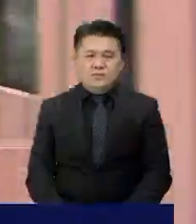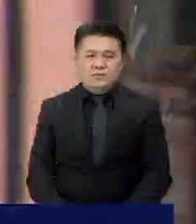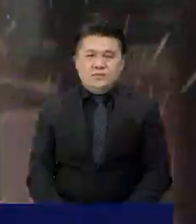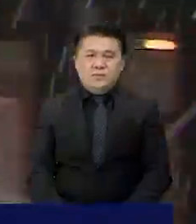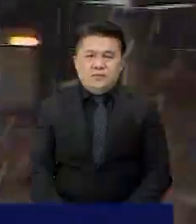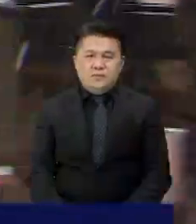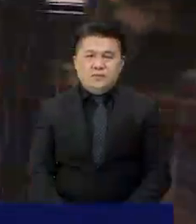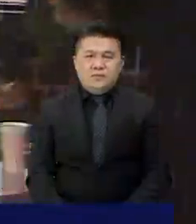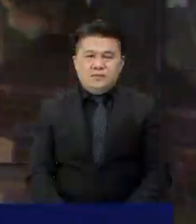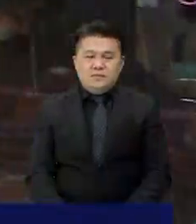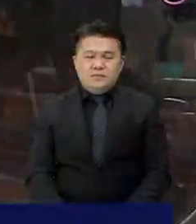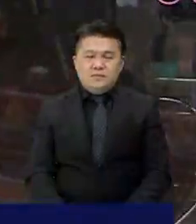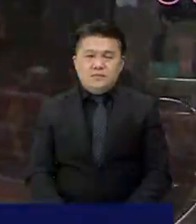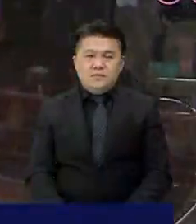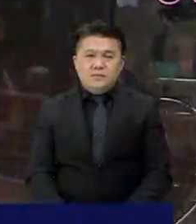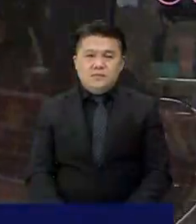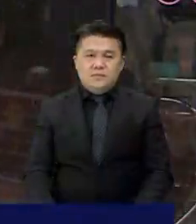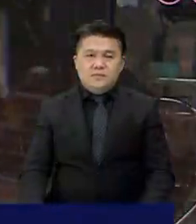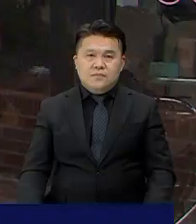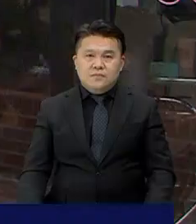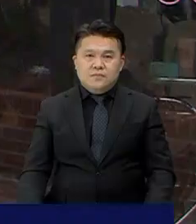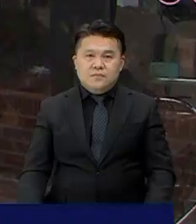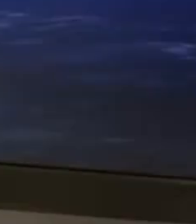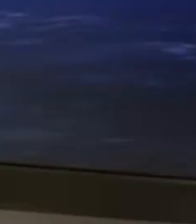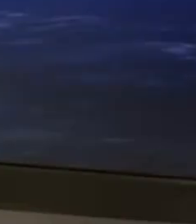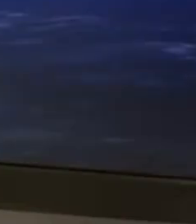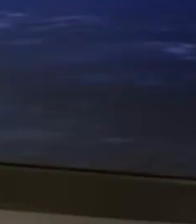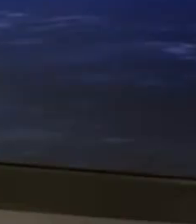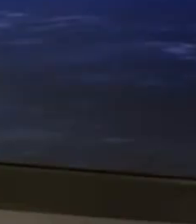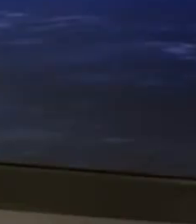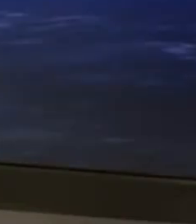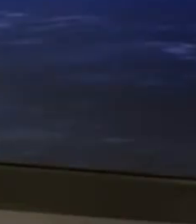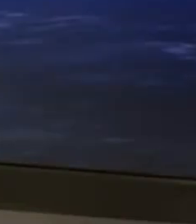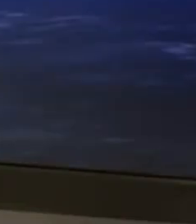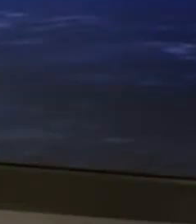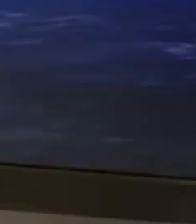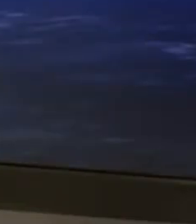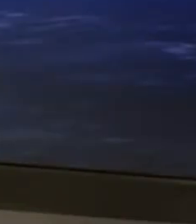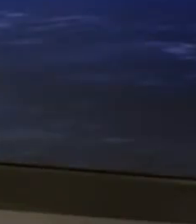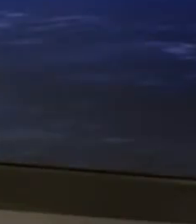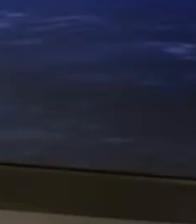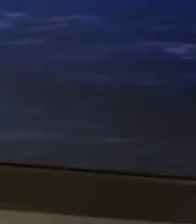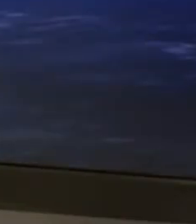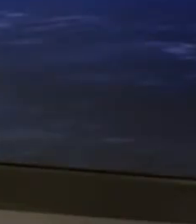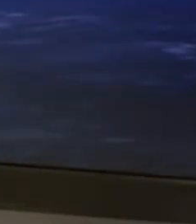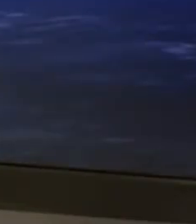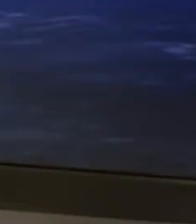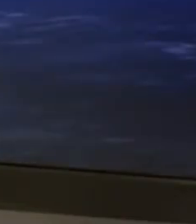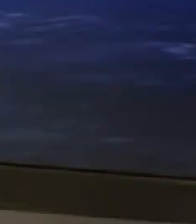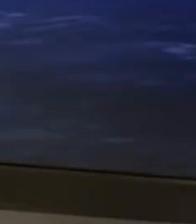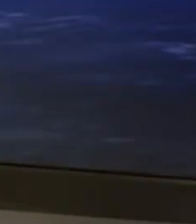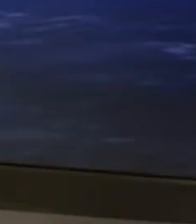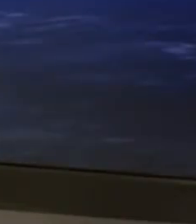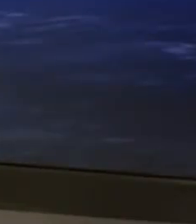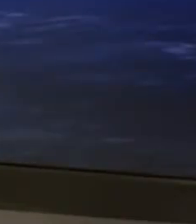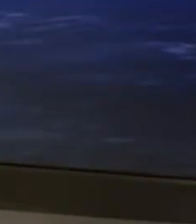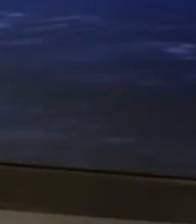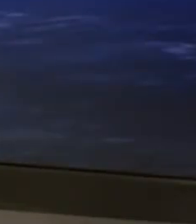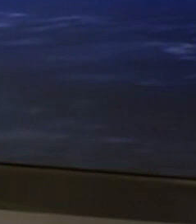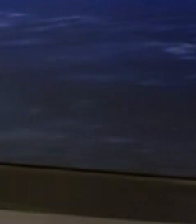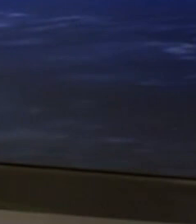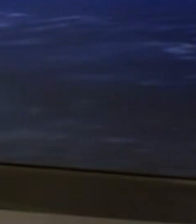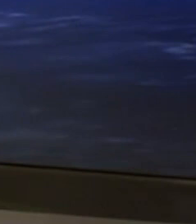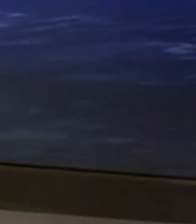JIBS 김지훈입니다. 안녕하십니까. 편사옥입니다. 더 많은 뉴스와 라이브 이벤트를 보고 싶으시면